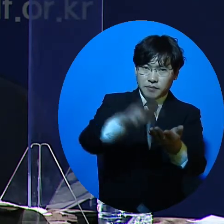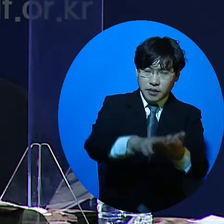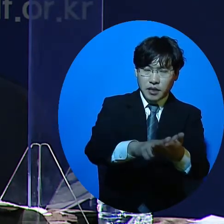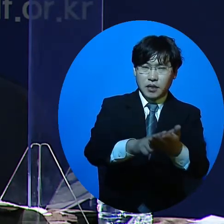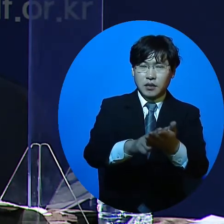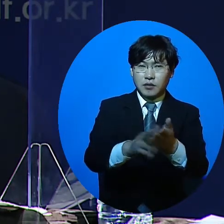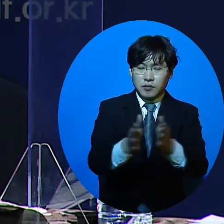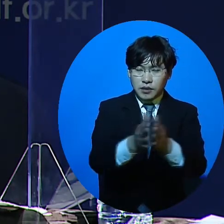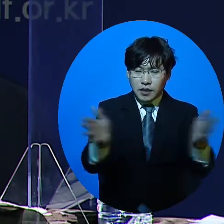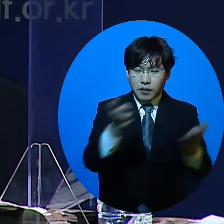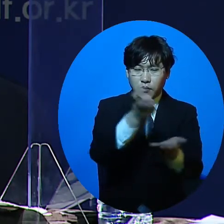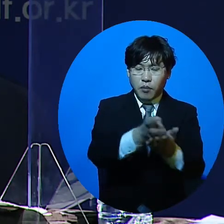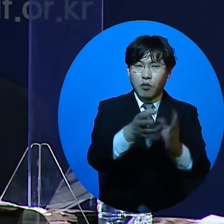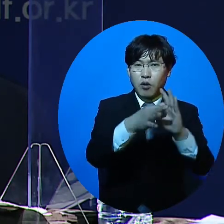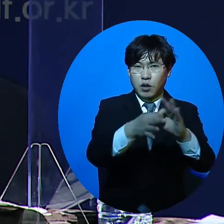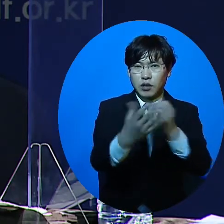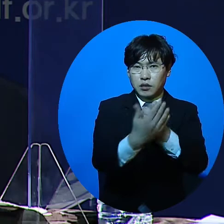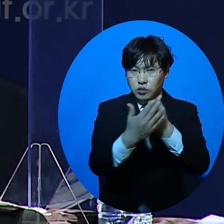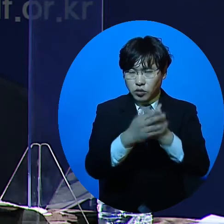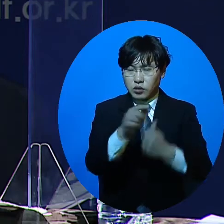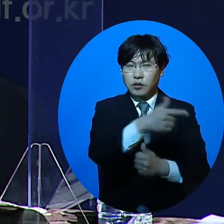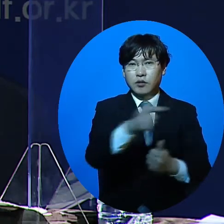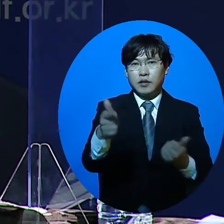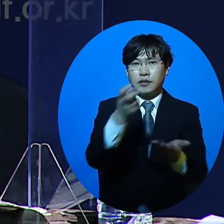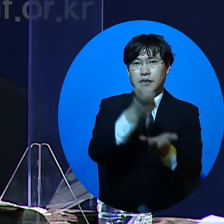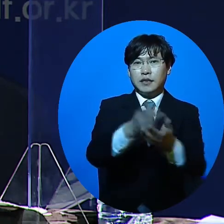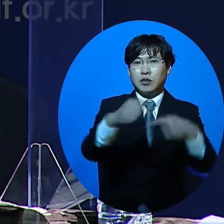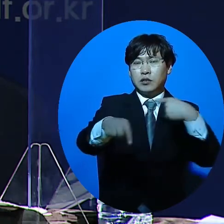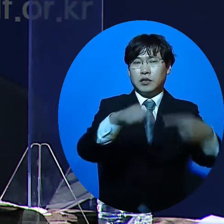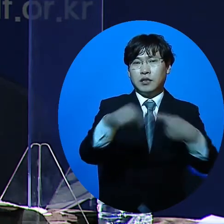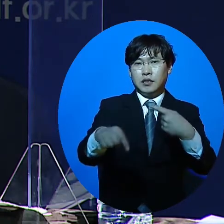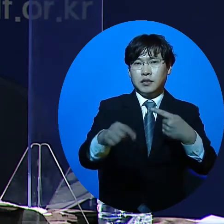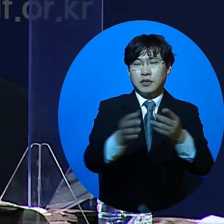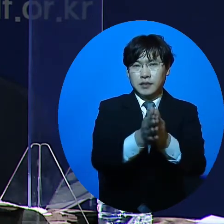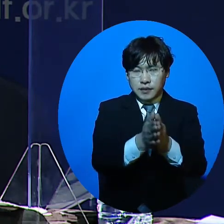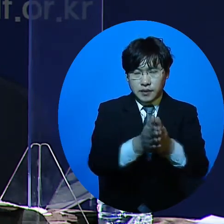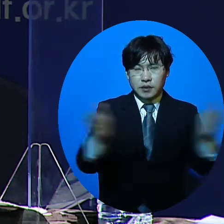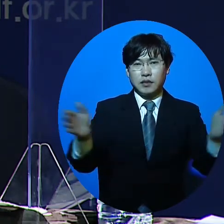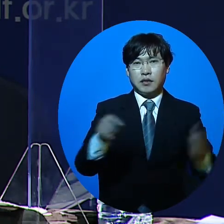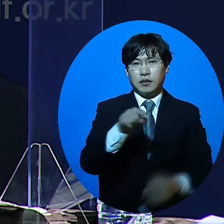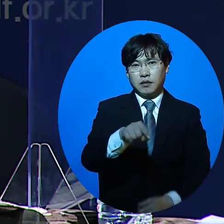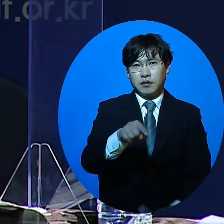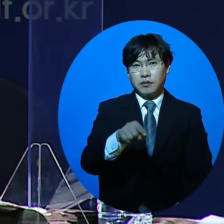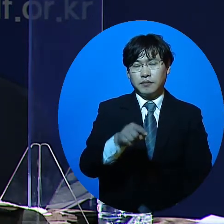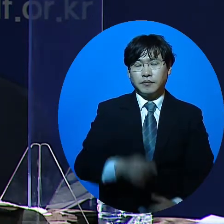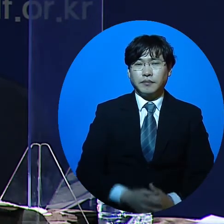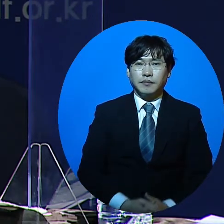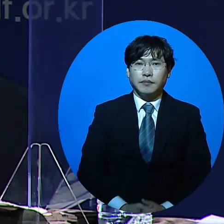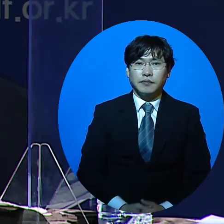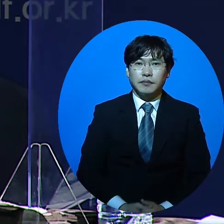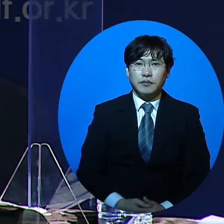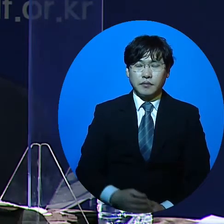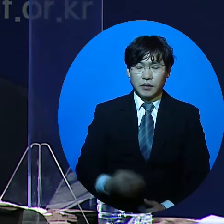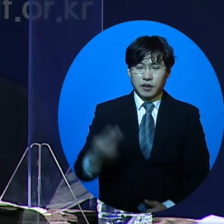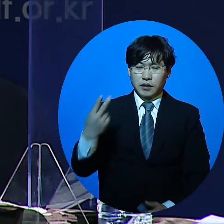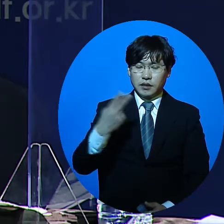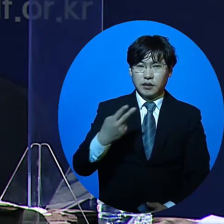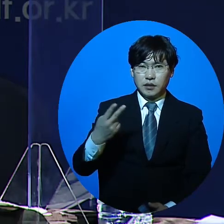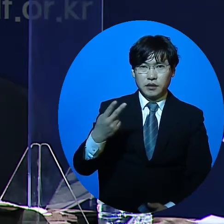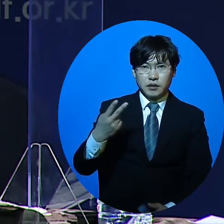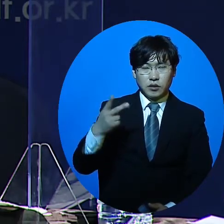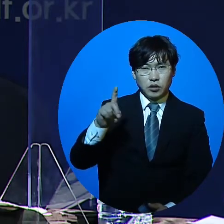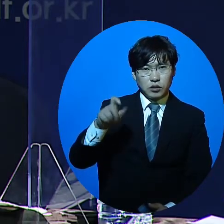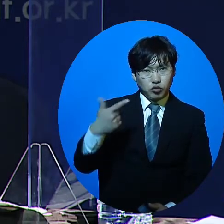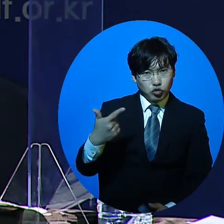있는 그러한 제도가 시작이 되었습니다. 15년 지난 이제